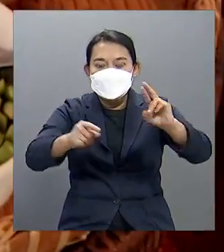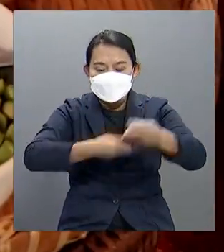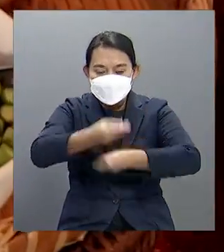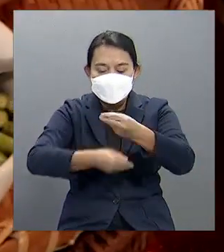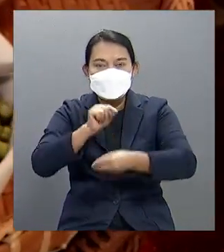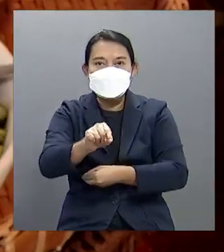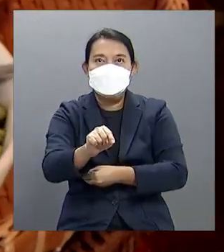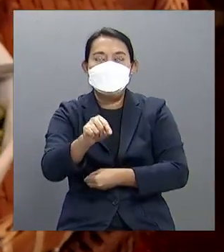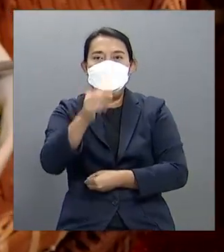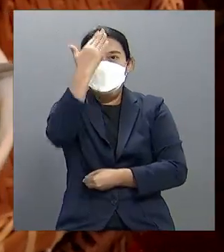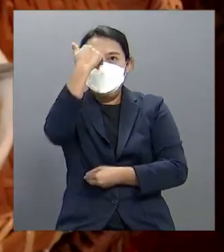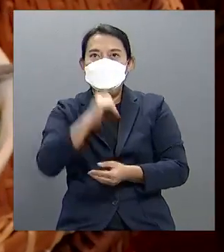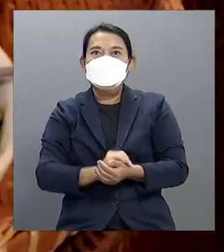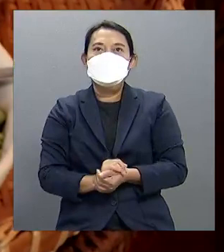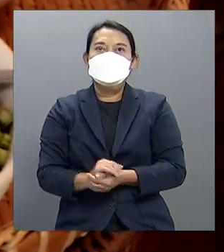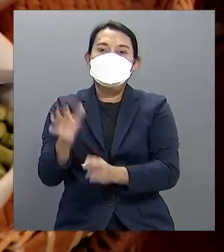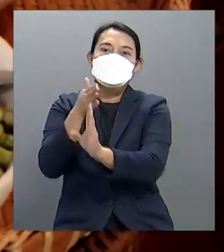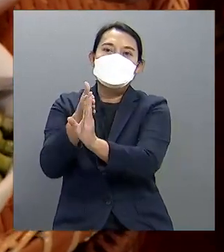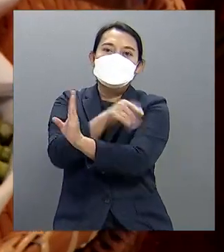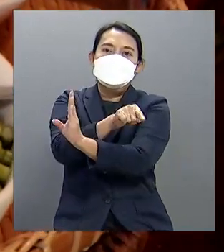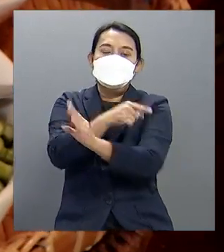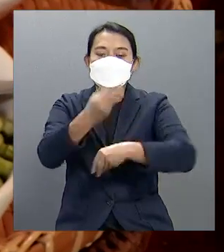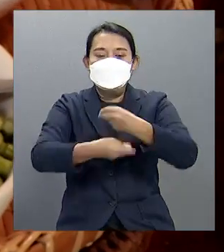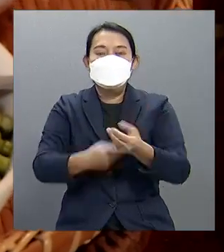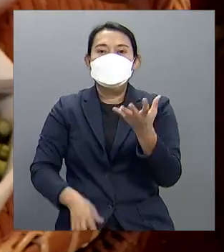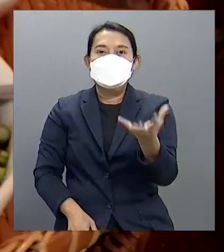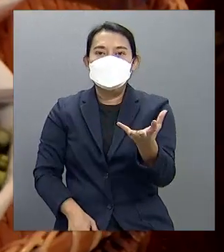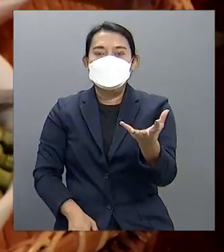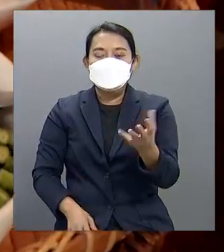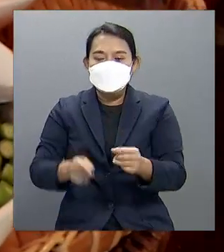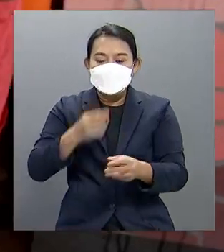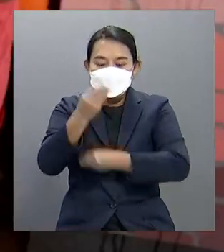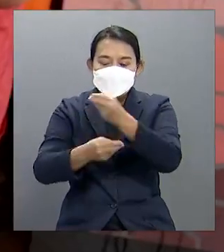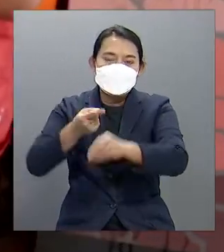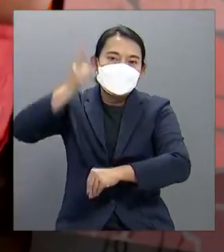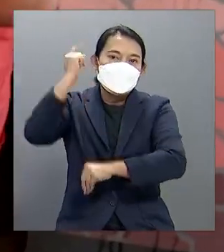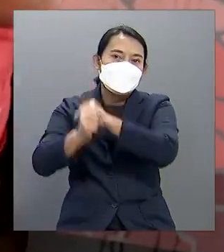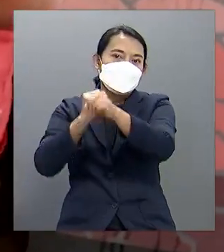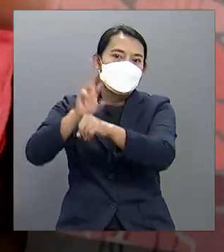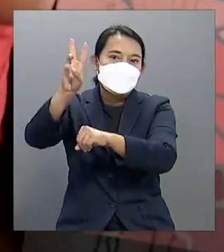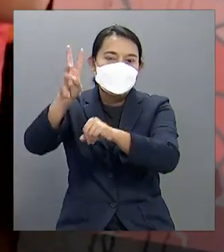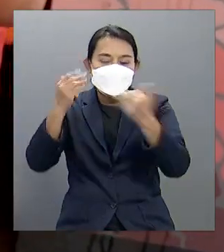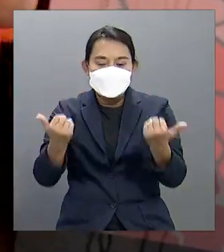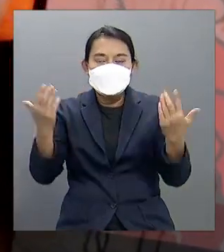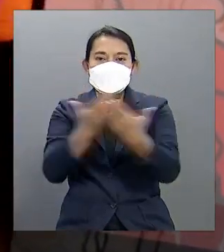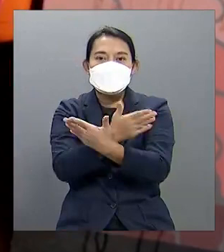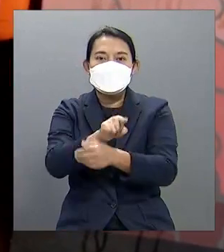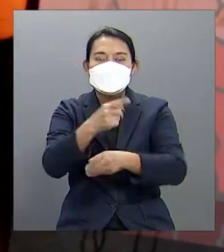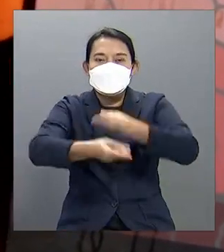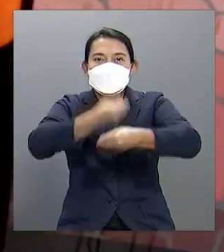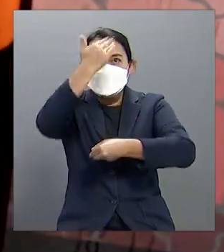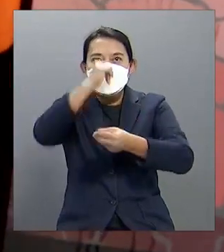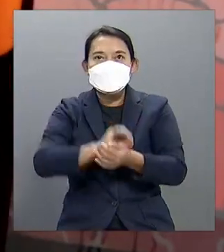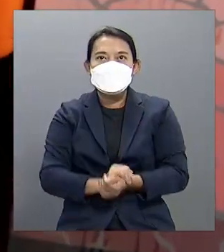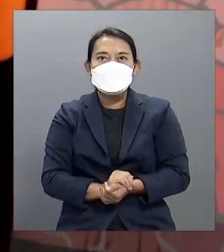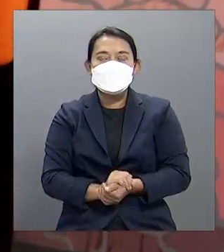ก่อนหน้านี้ค่ะก็ขายแบบเป็นจานๆนะคะขายมา6 ปีแล้วแต่ว่าต้องมาเปลี่ยนขายแบบนี้ก็เนื่องจากอะไรก็เนื่องจากว่าสถานการณ์โ